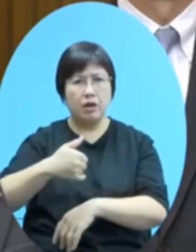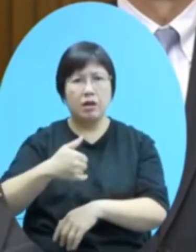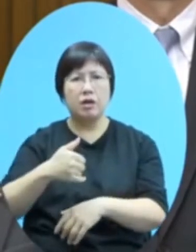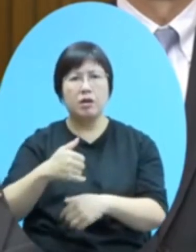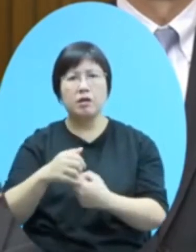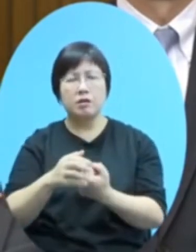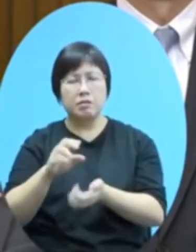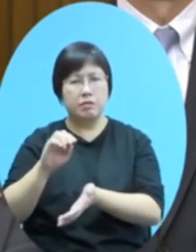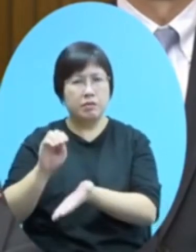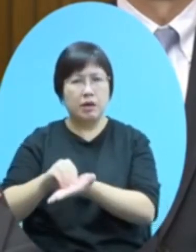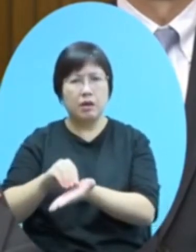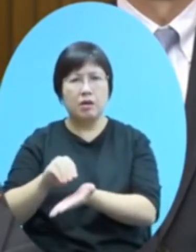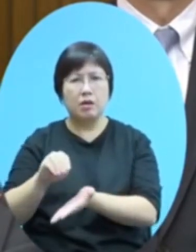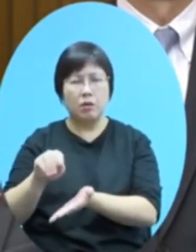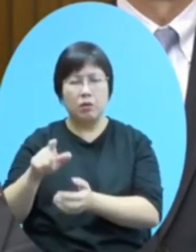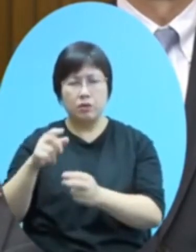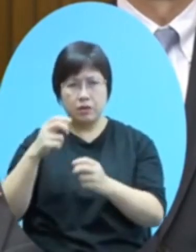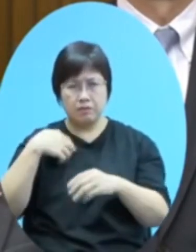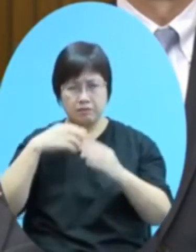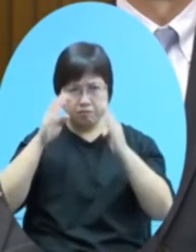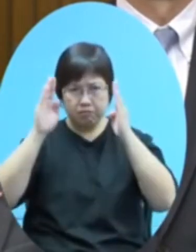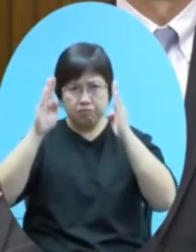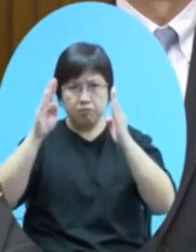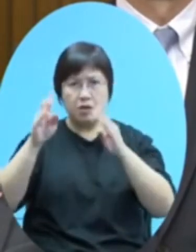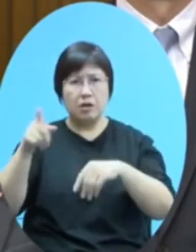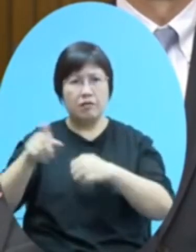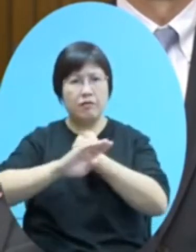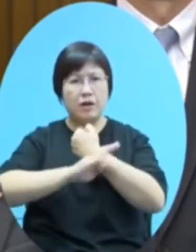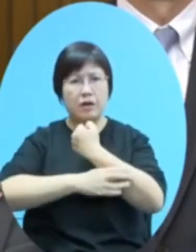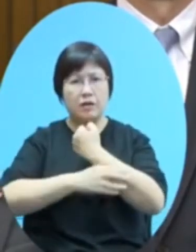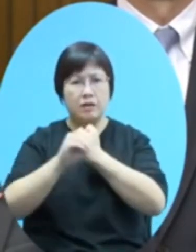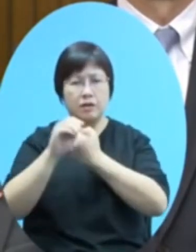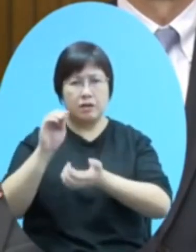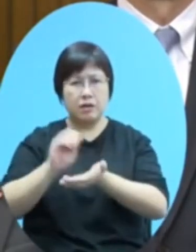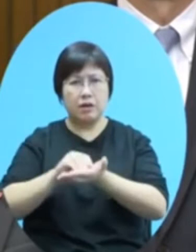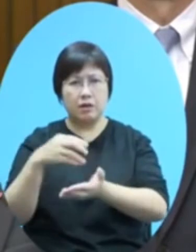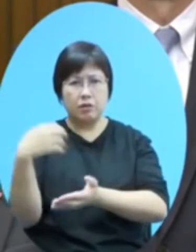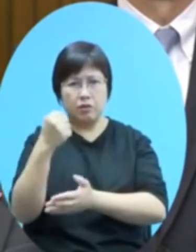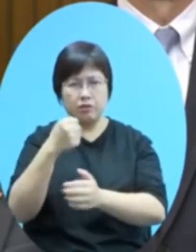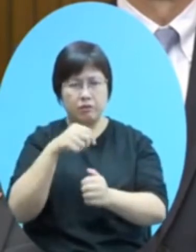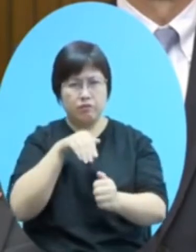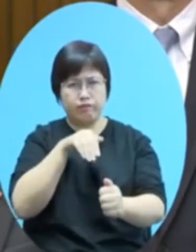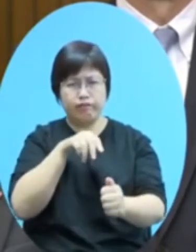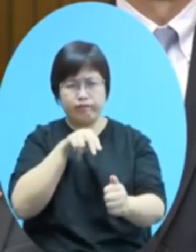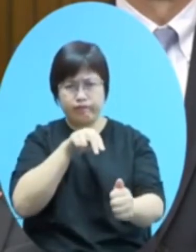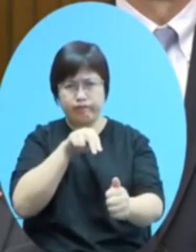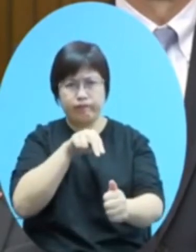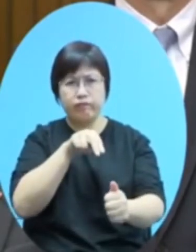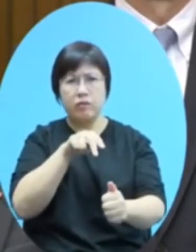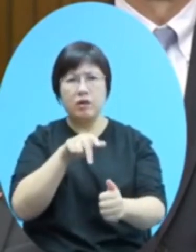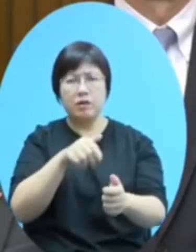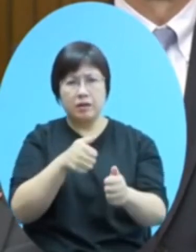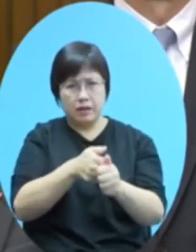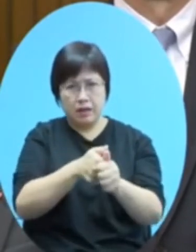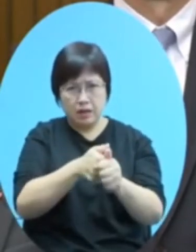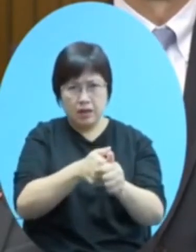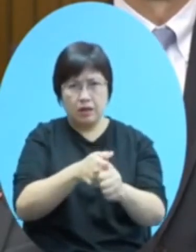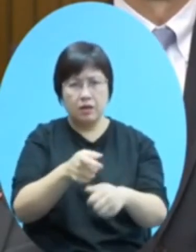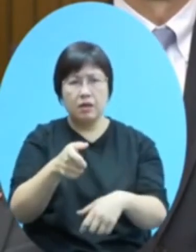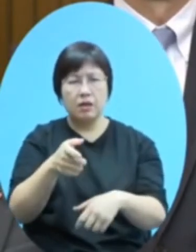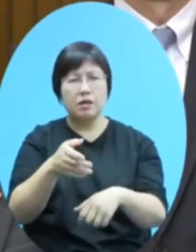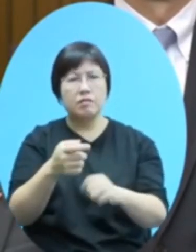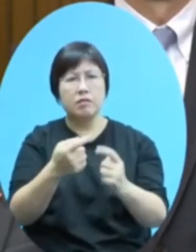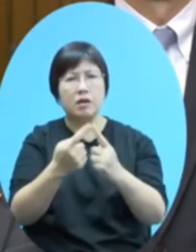係會一定係認真按住佢法定嘅權力去跟進呢一系列市民關心嘅議